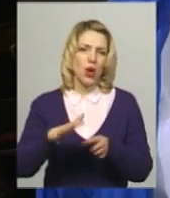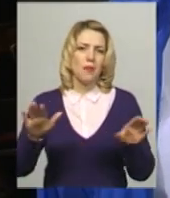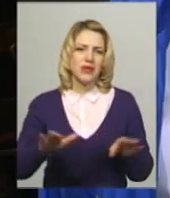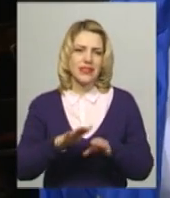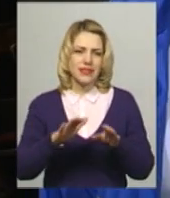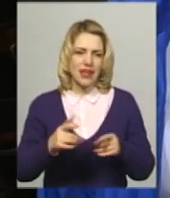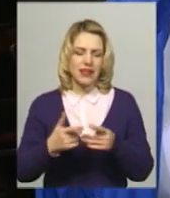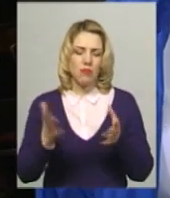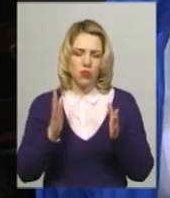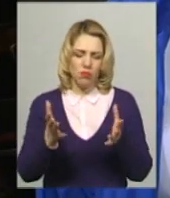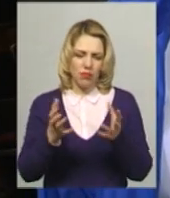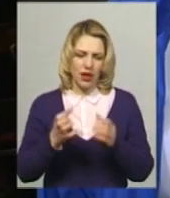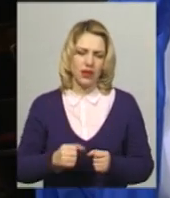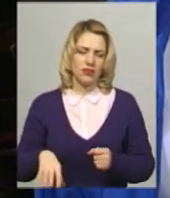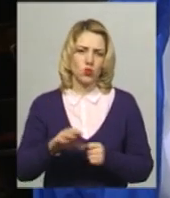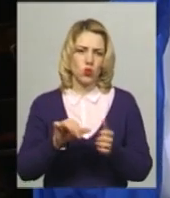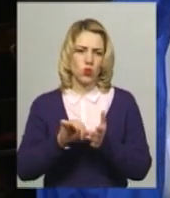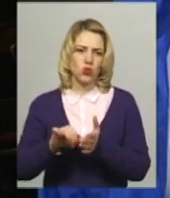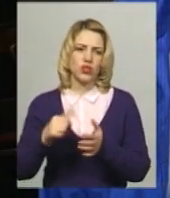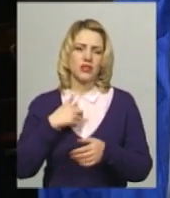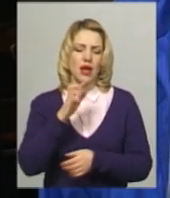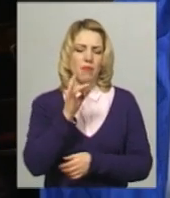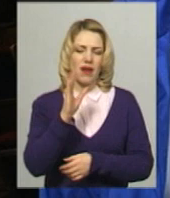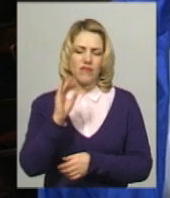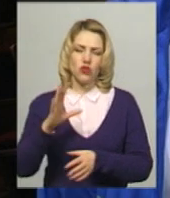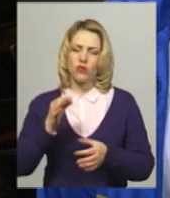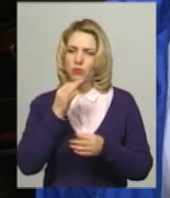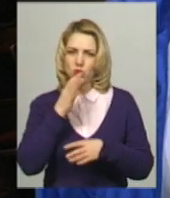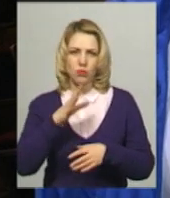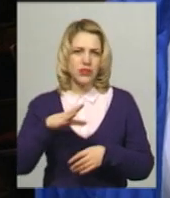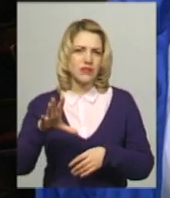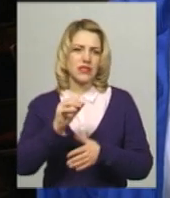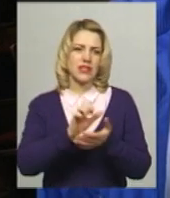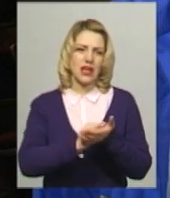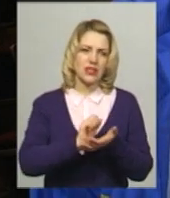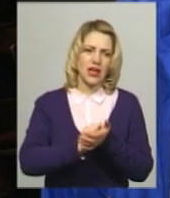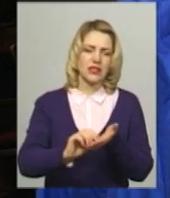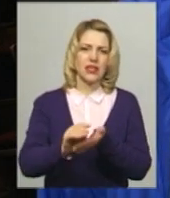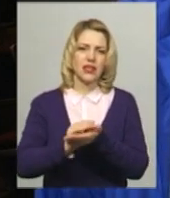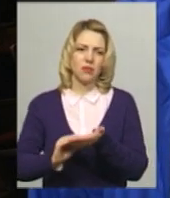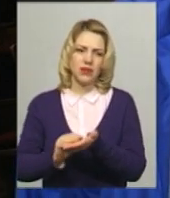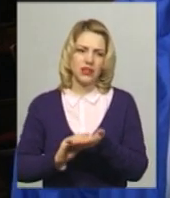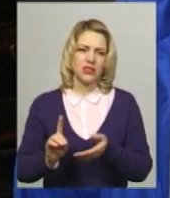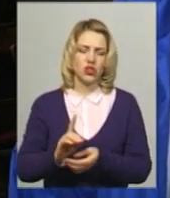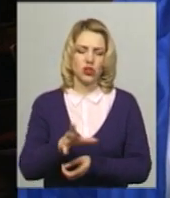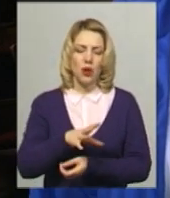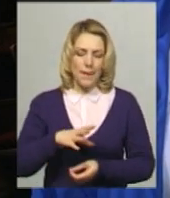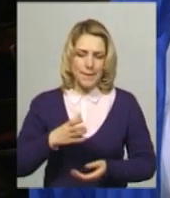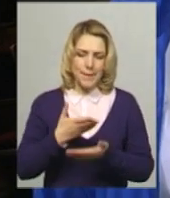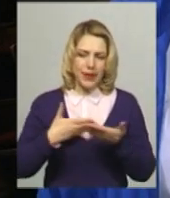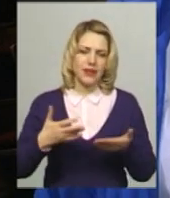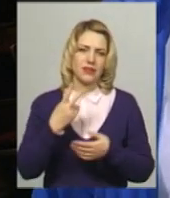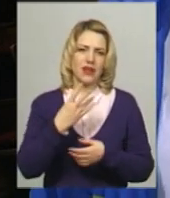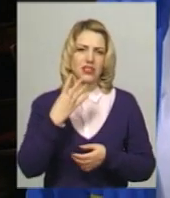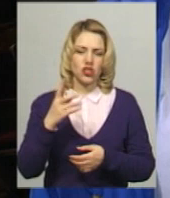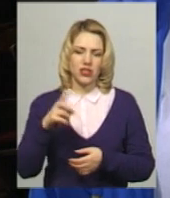мені подобається все, вся атмосфера, всі наші заняття, репетиції. Навіть те, що ми, можна сказати, 24/7 у